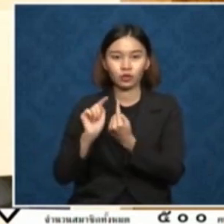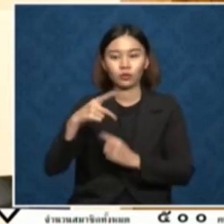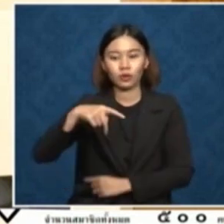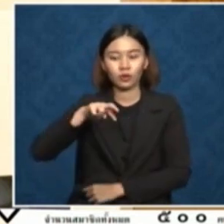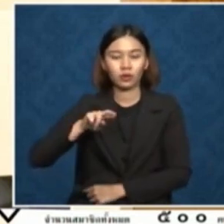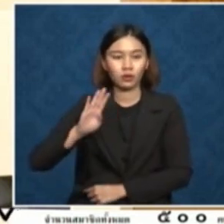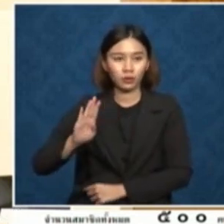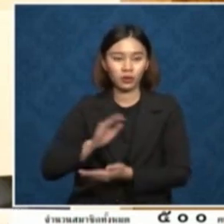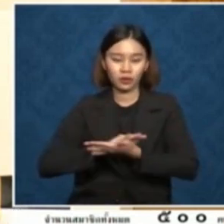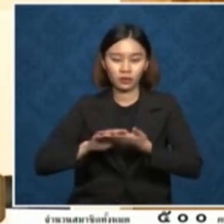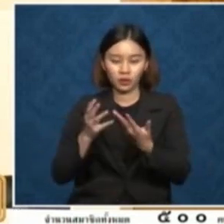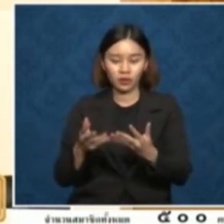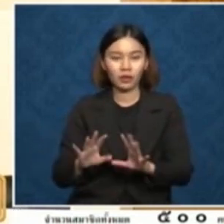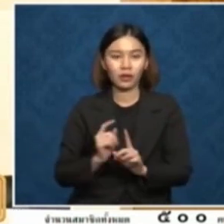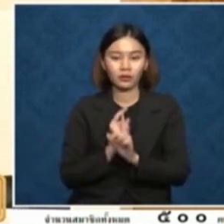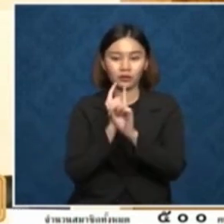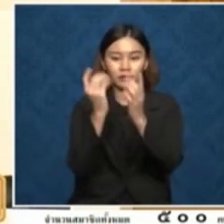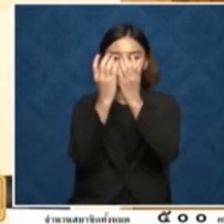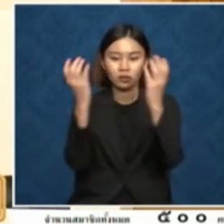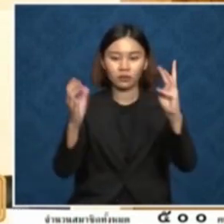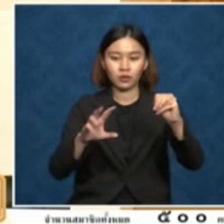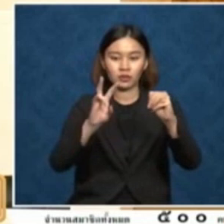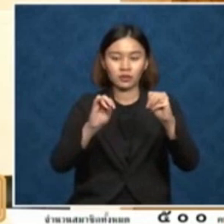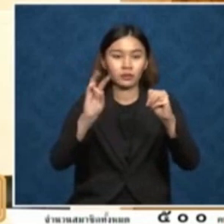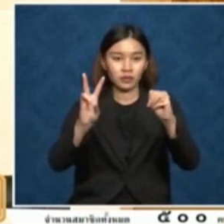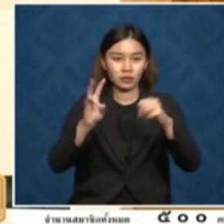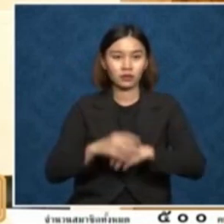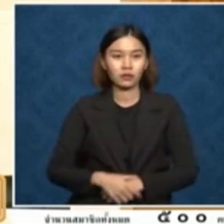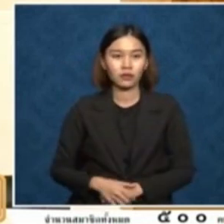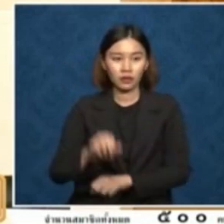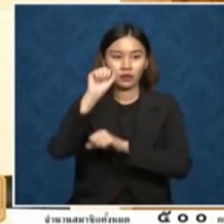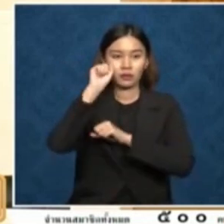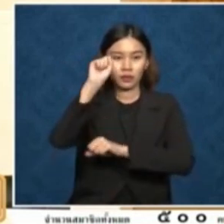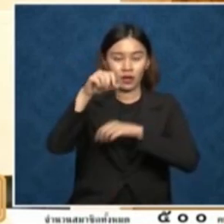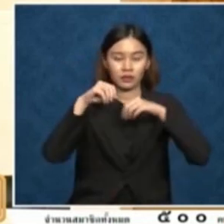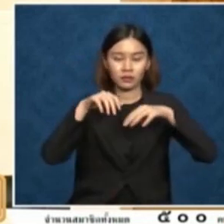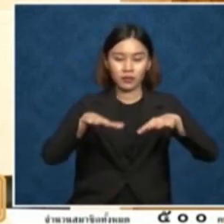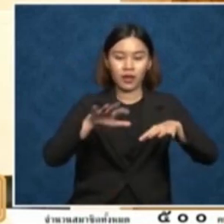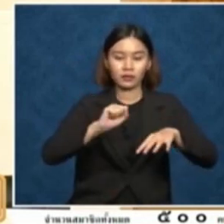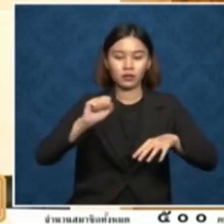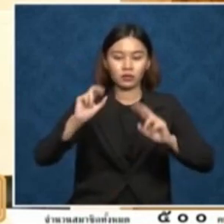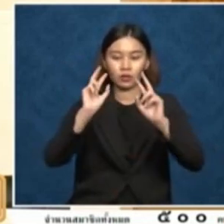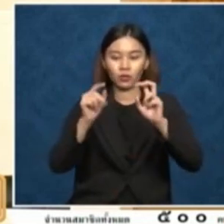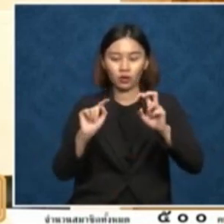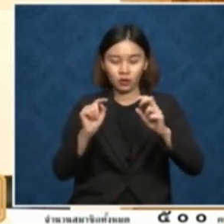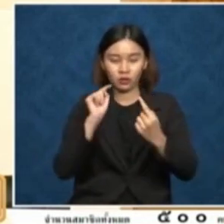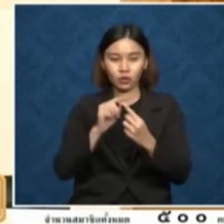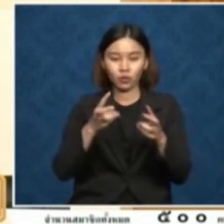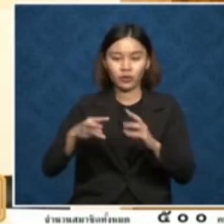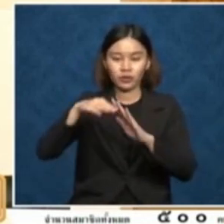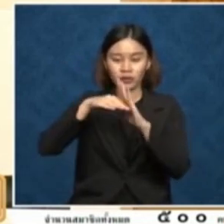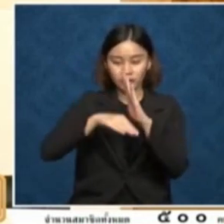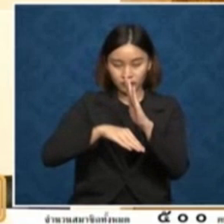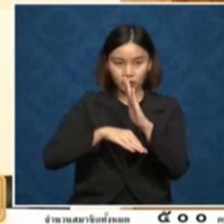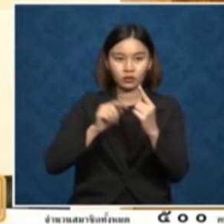บัญญัติเสร็จแล้วนะครับตามรัฐธรรมนูญมาตรา77และประกาศสภาผู้แทนราษฎรเรื่องหลักเกณฑ์และวิธี